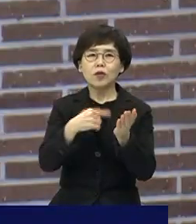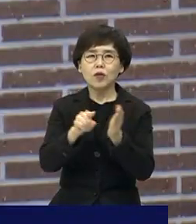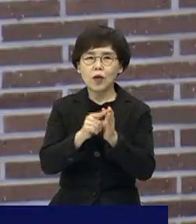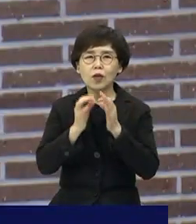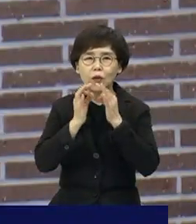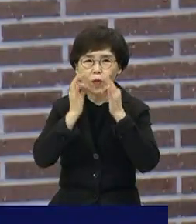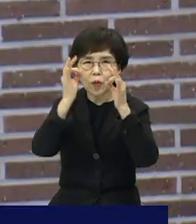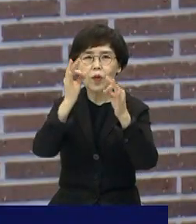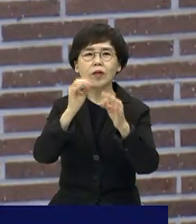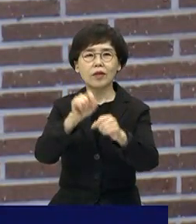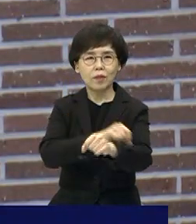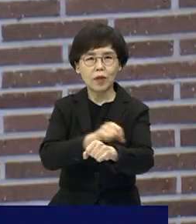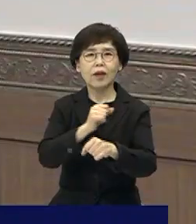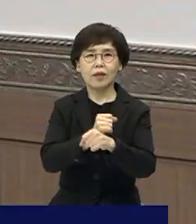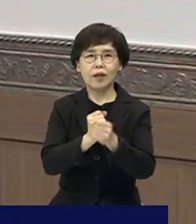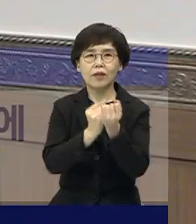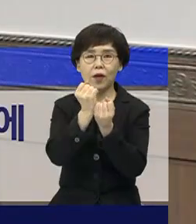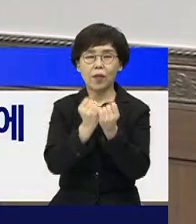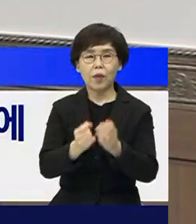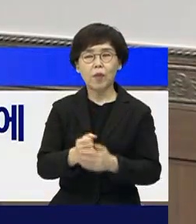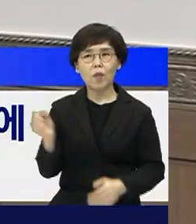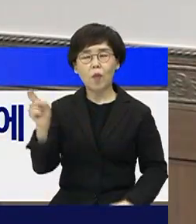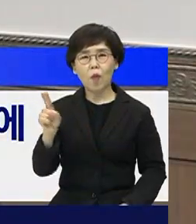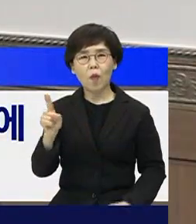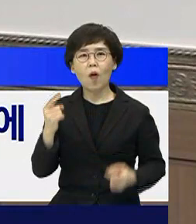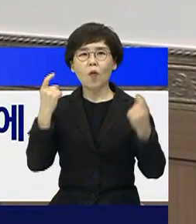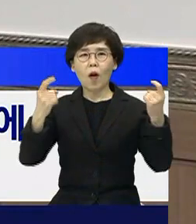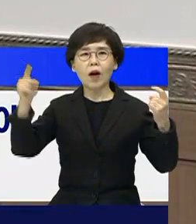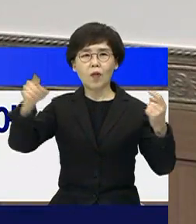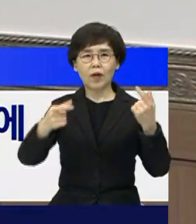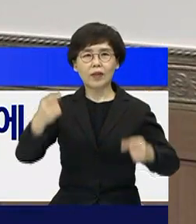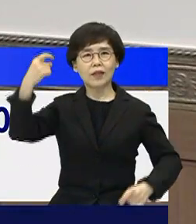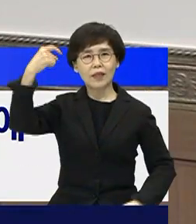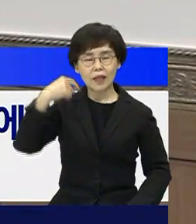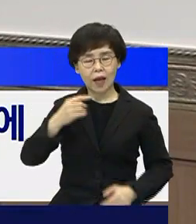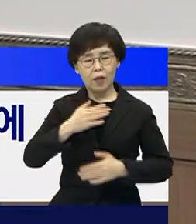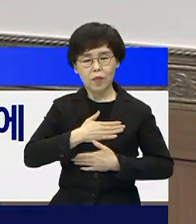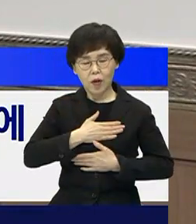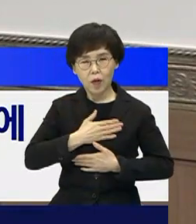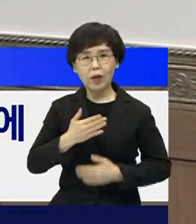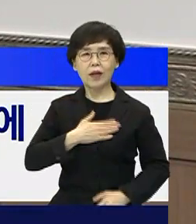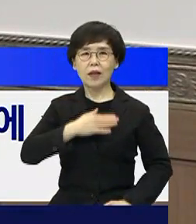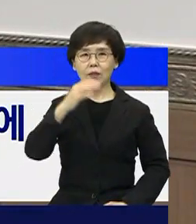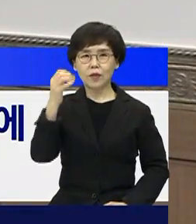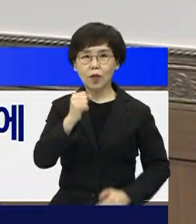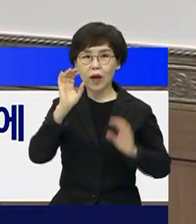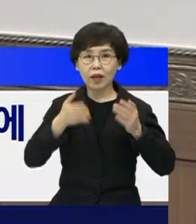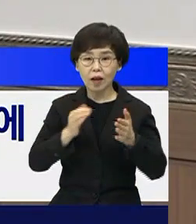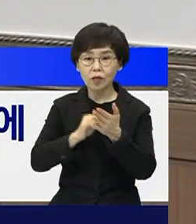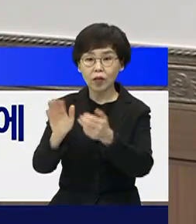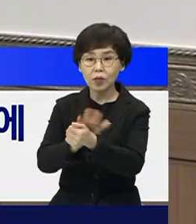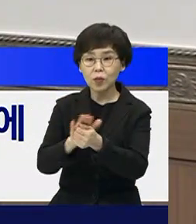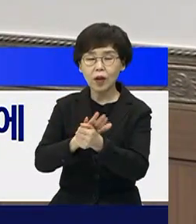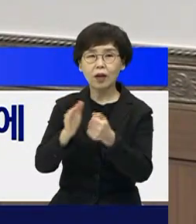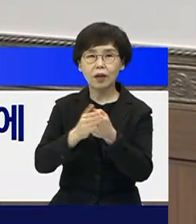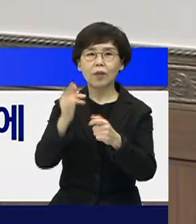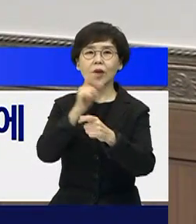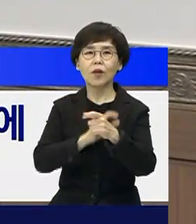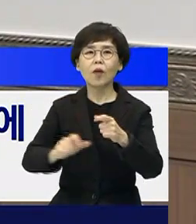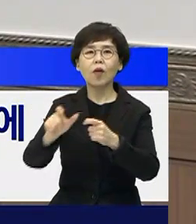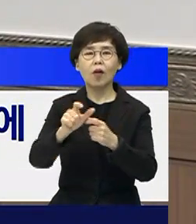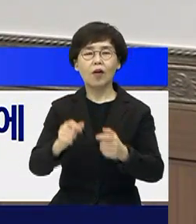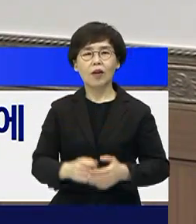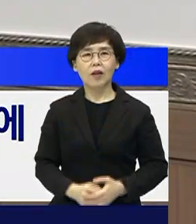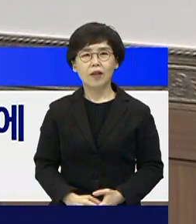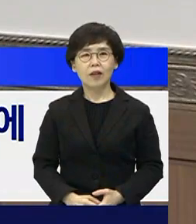들였다는 설명입니다. 리조트에 오신 그런 기분, 편안한 기분으로 산후조리를 하기 때문에 더더욱